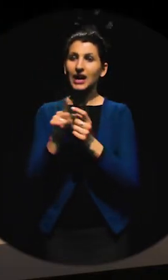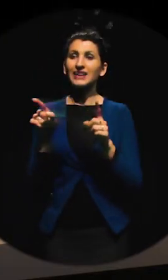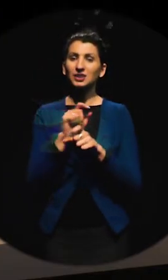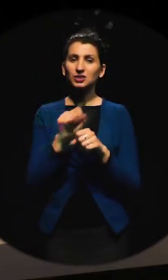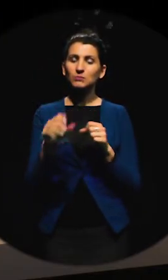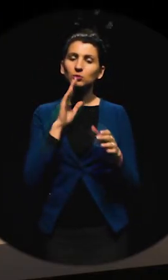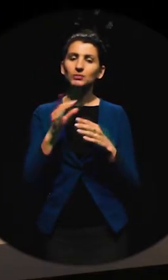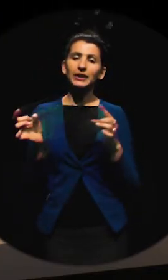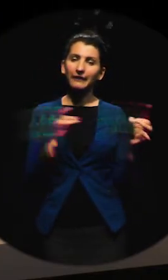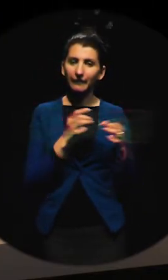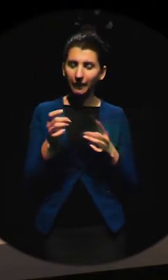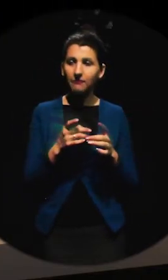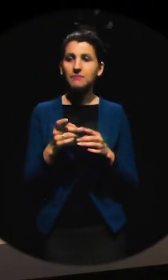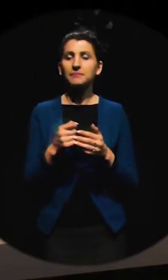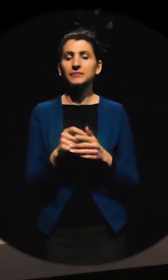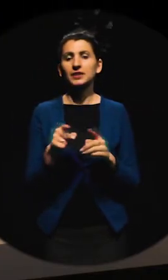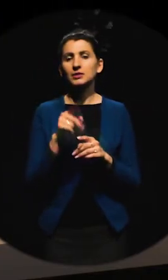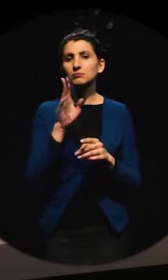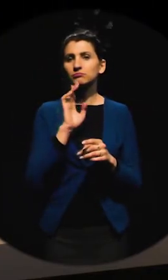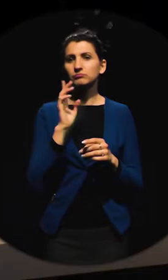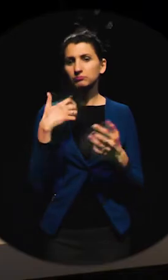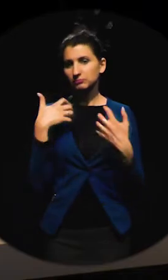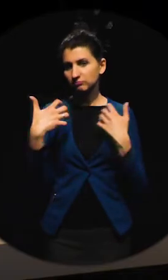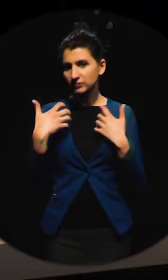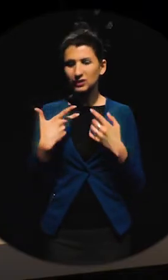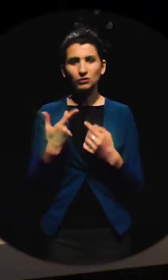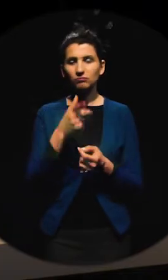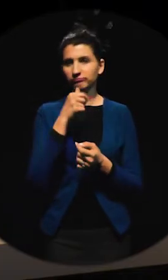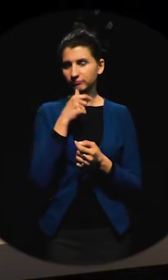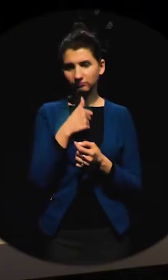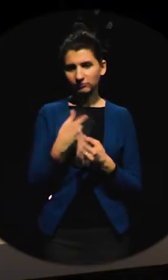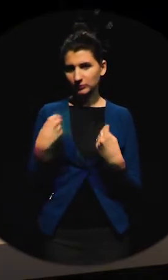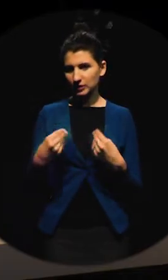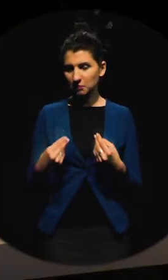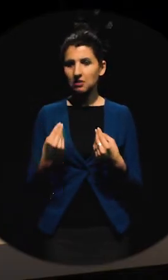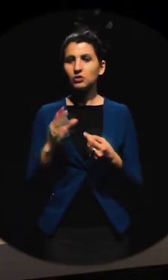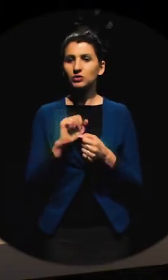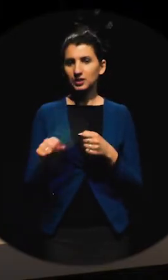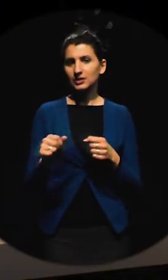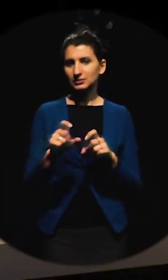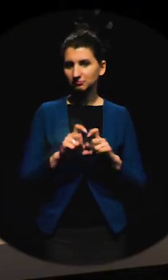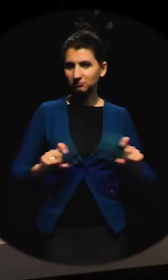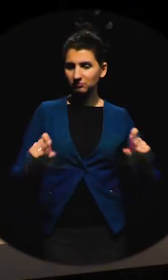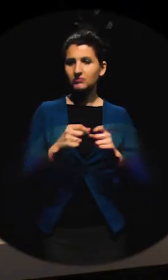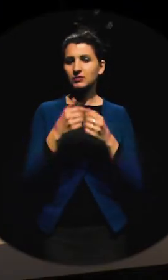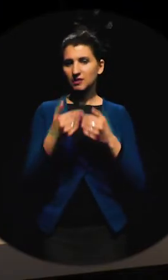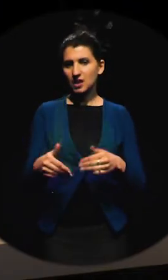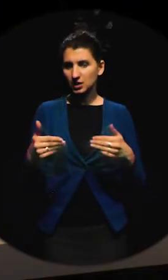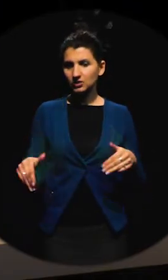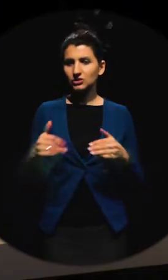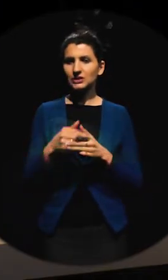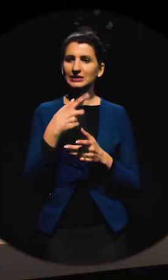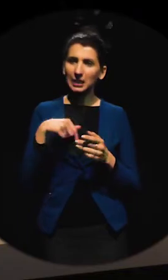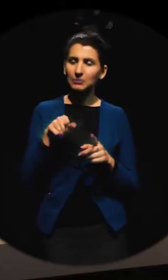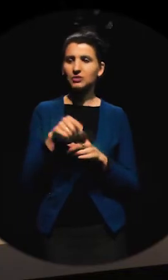przestrzeń gry. I wydaje mi się, że ona tutaj dla mnie jest fascynująca zawsze. To, co się dzieje tutaj w czasie spektaklu z